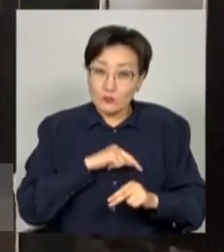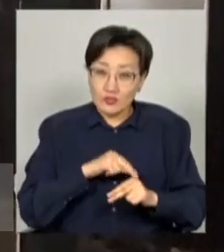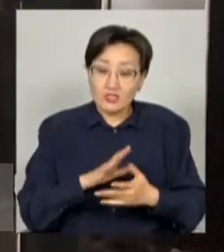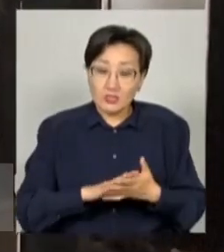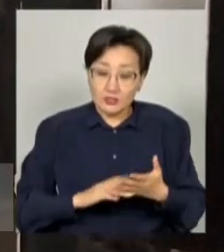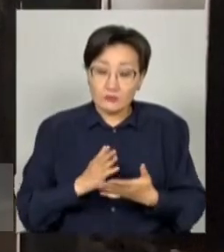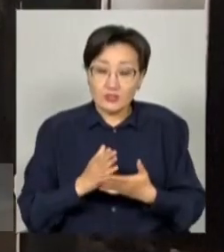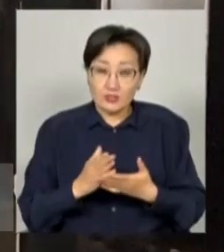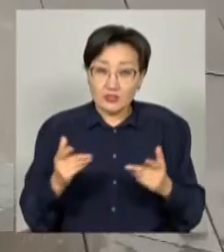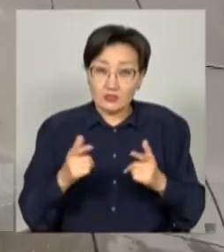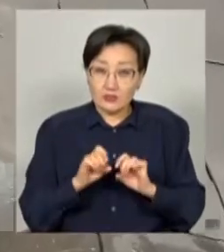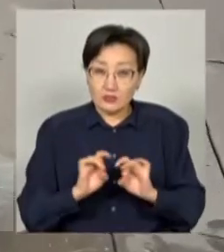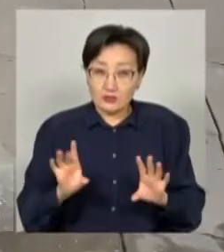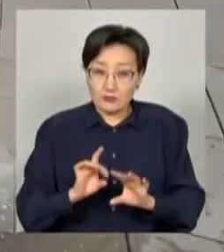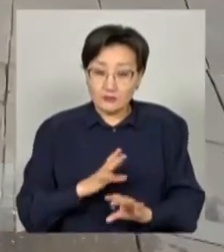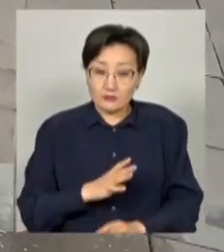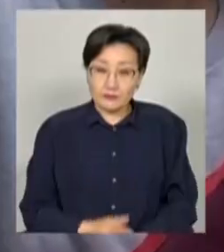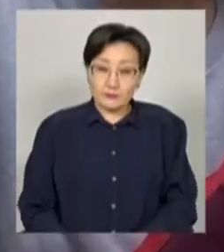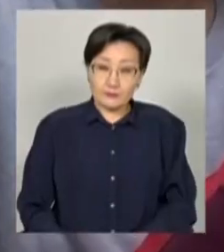жатқанын жеткізді.